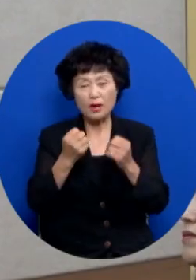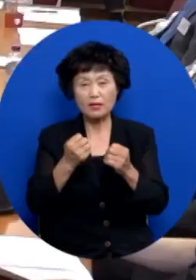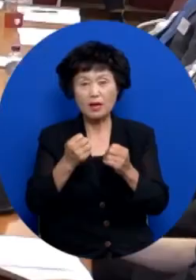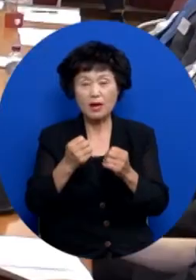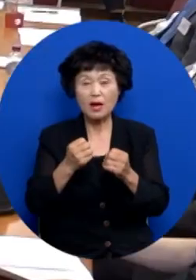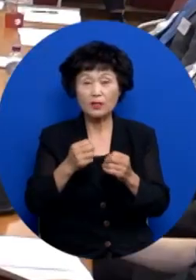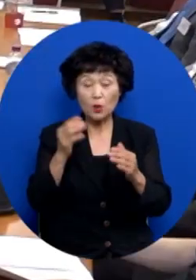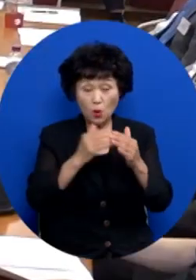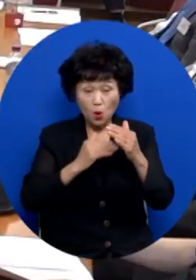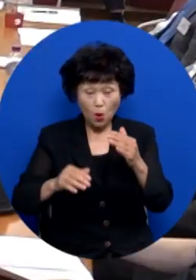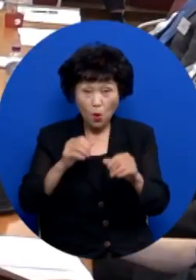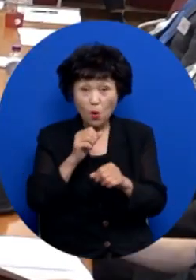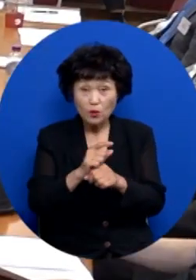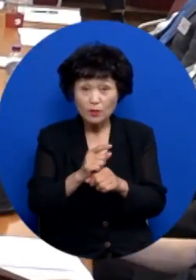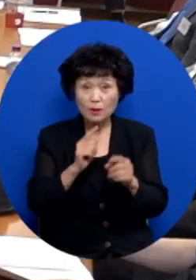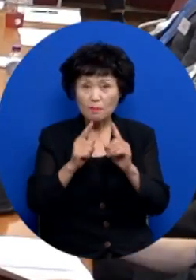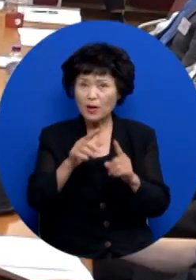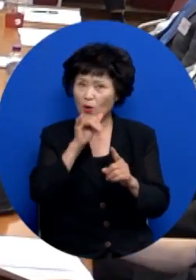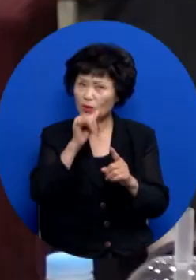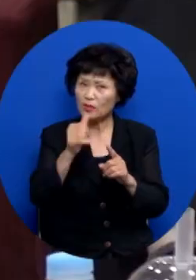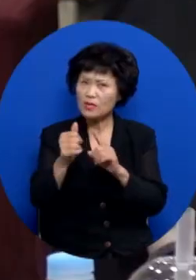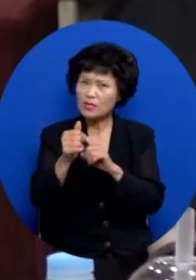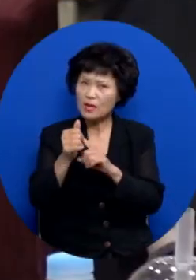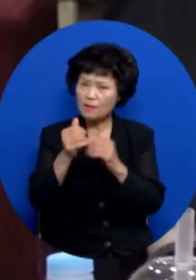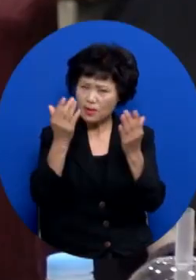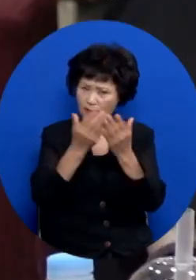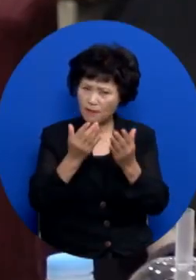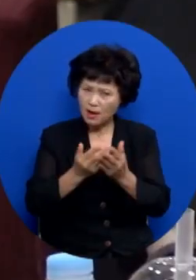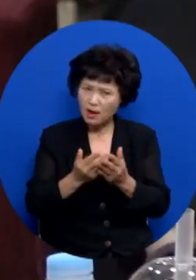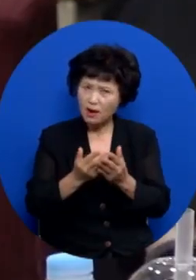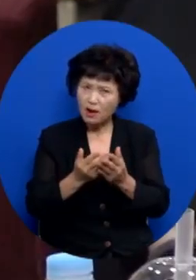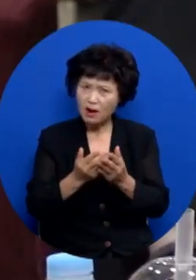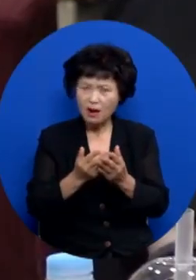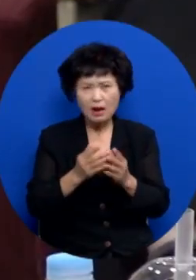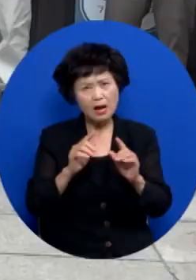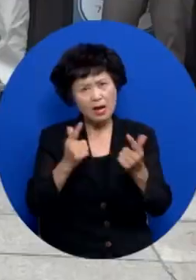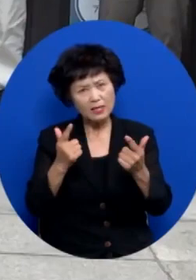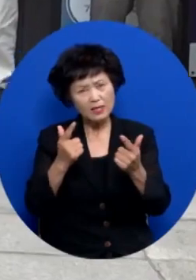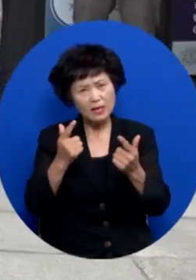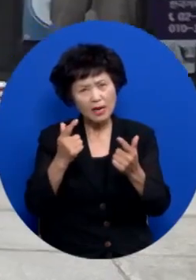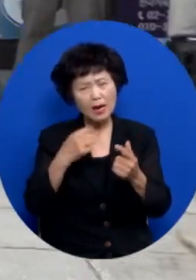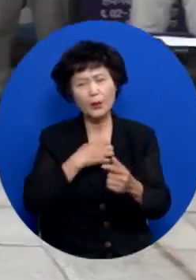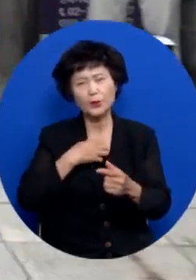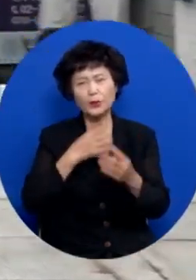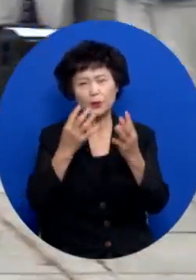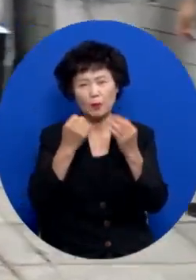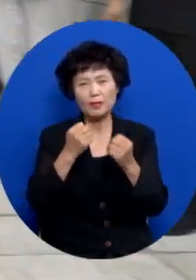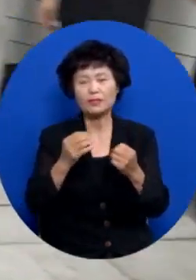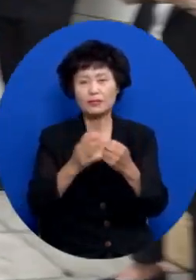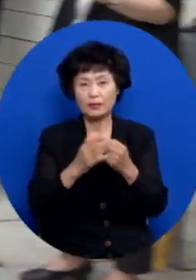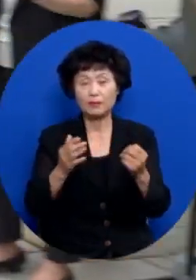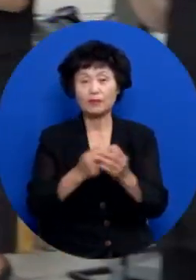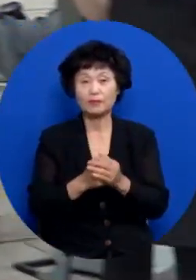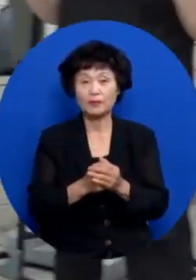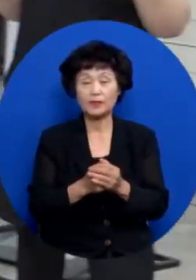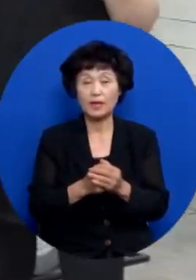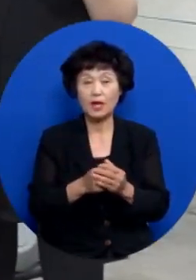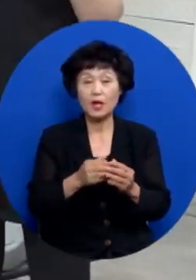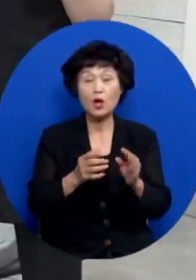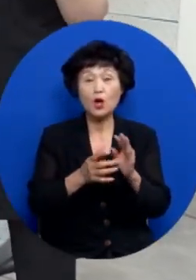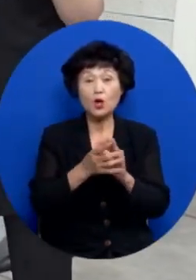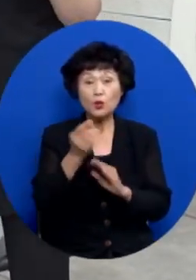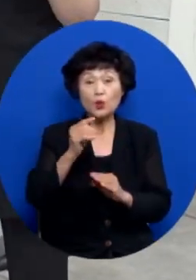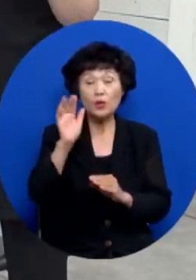공공성을 강조하는 교회협의 방향성에 맞는 인사인지에 대한 우려가 있었기 때문입니다. 지난 12일에는 통합총회 바로세우기